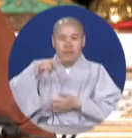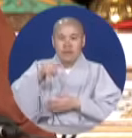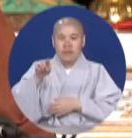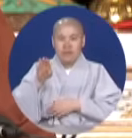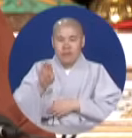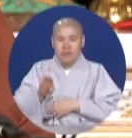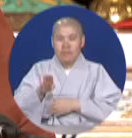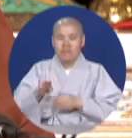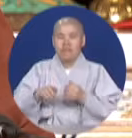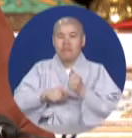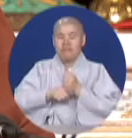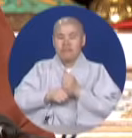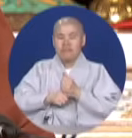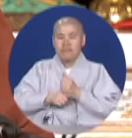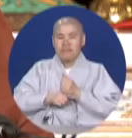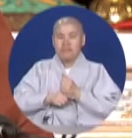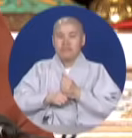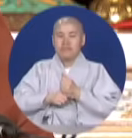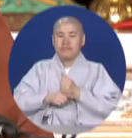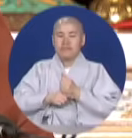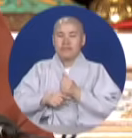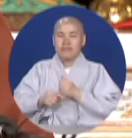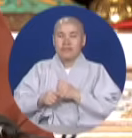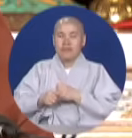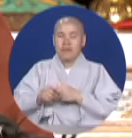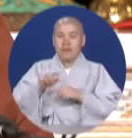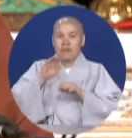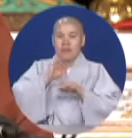걷어들여서 딱 간직하고